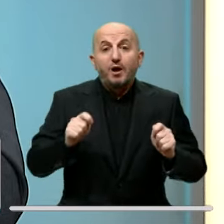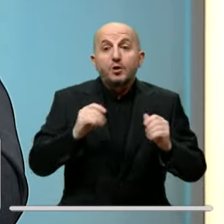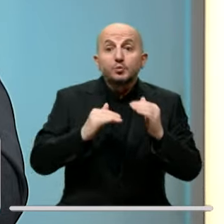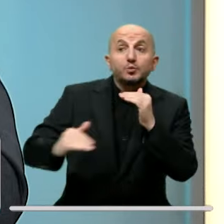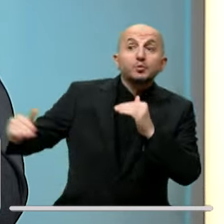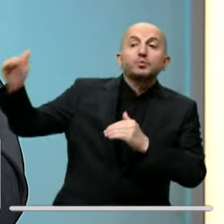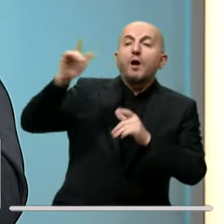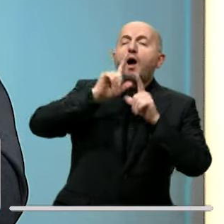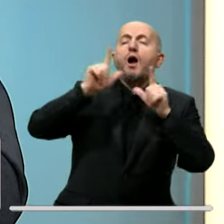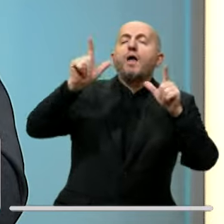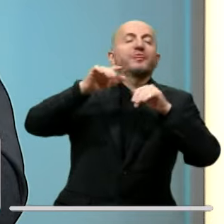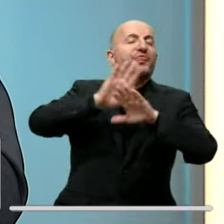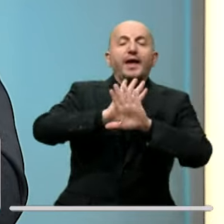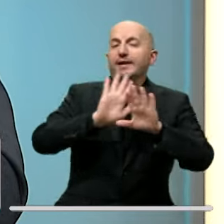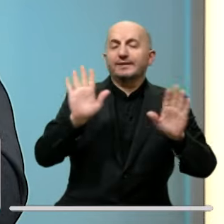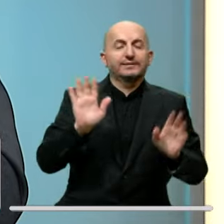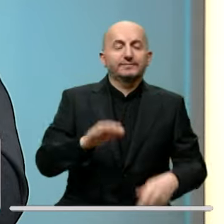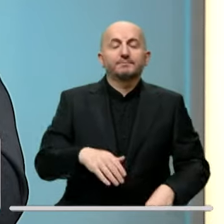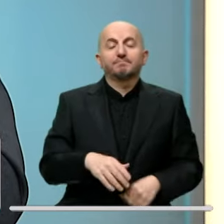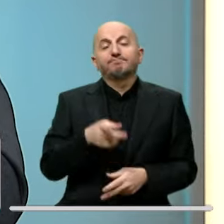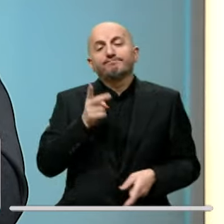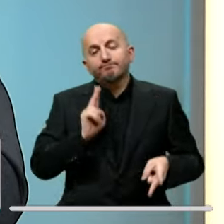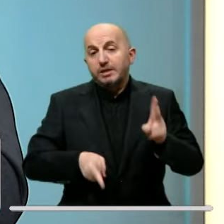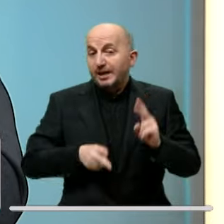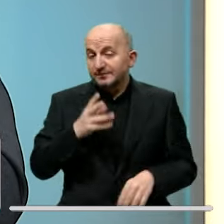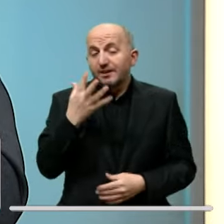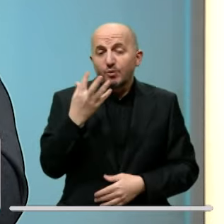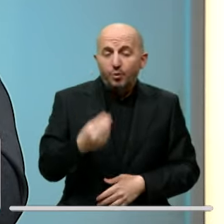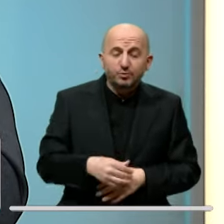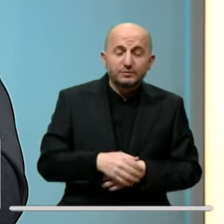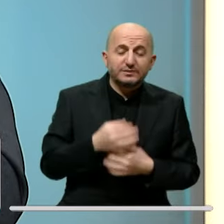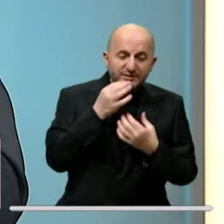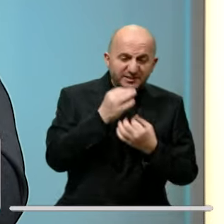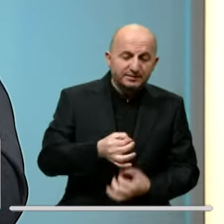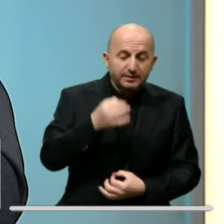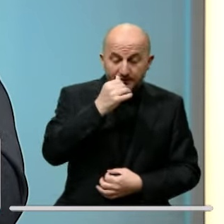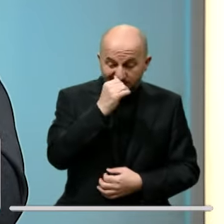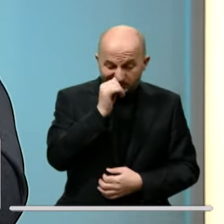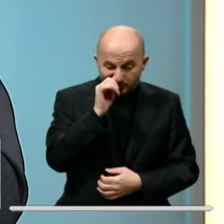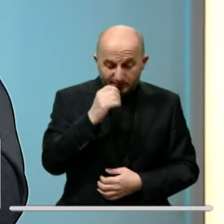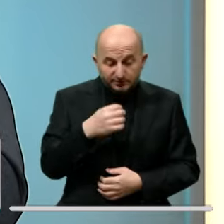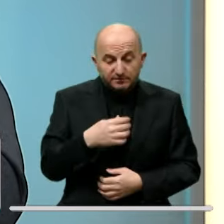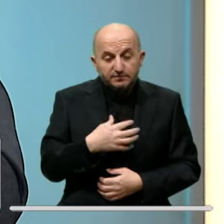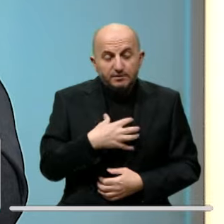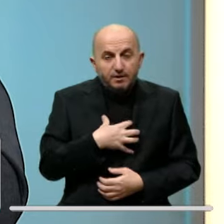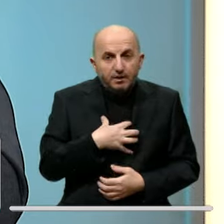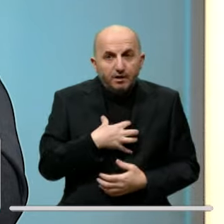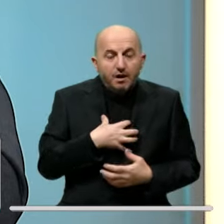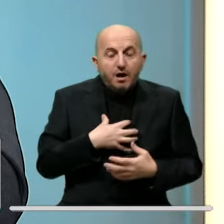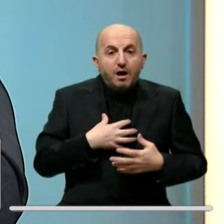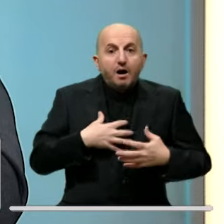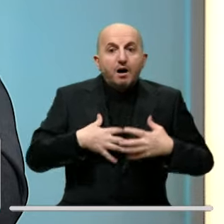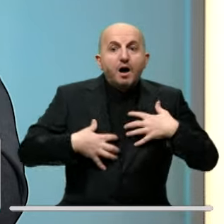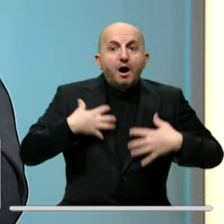asıl olan budur. Ama bazen olur ki insan kendinden geçebilir,